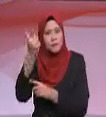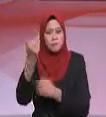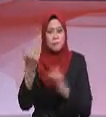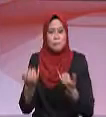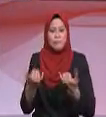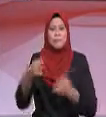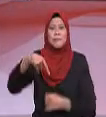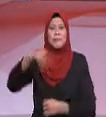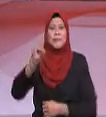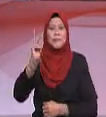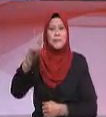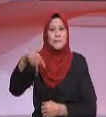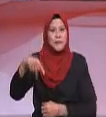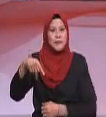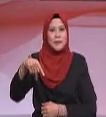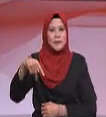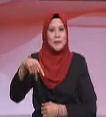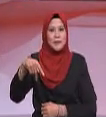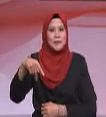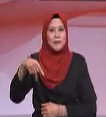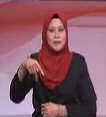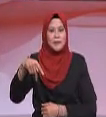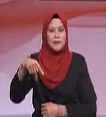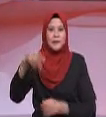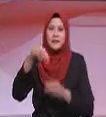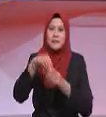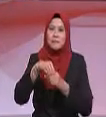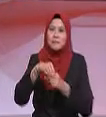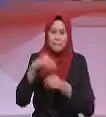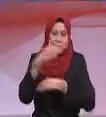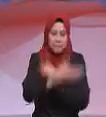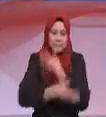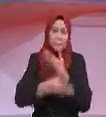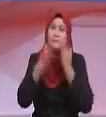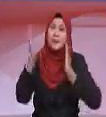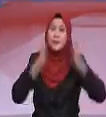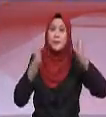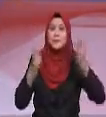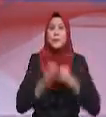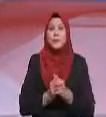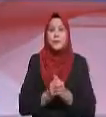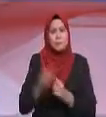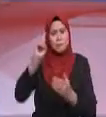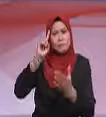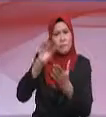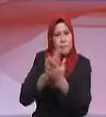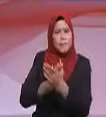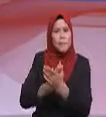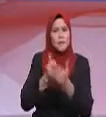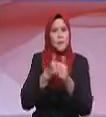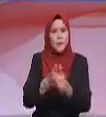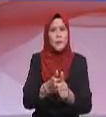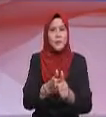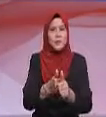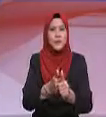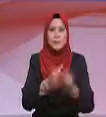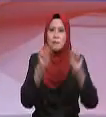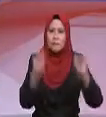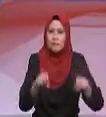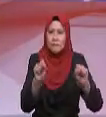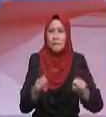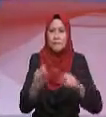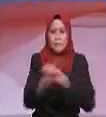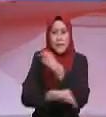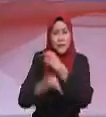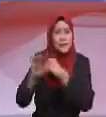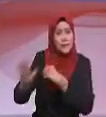atau PKP yang telah dilaksanakan dalam negara kita. Tambah beliau, keyakinan itu berdasarkan keupayaan negeri